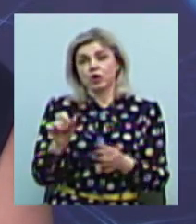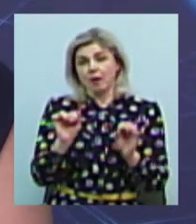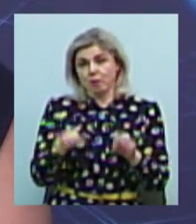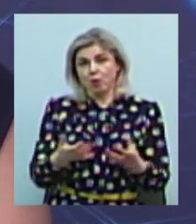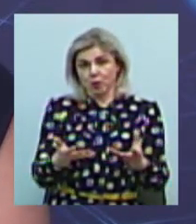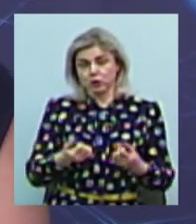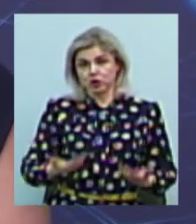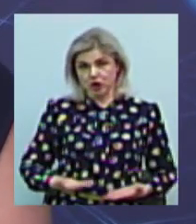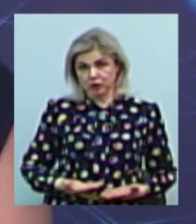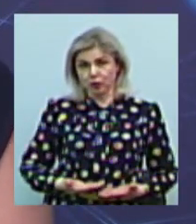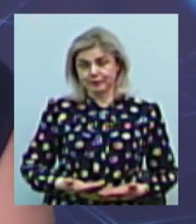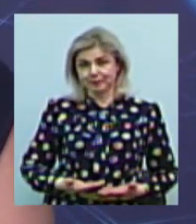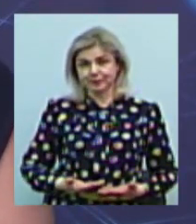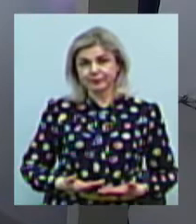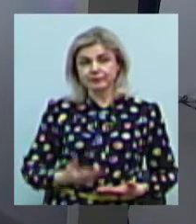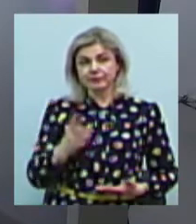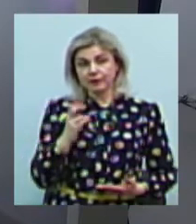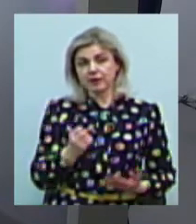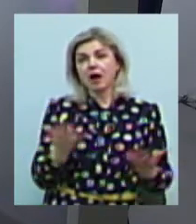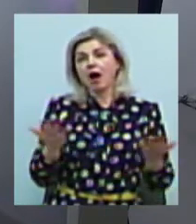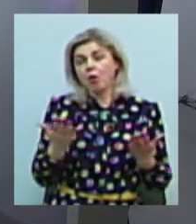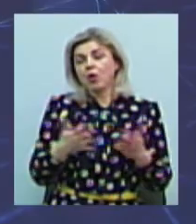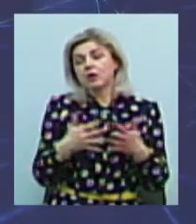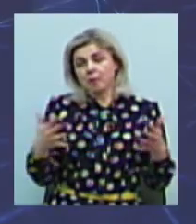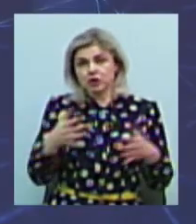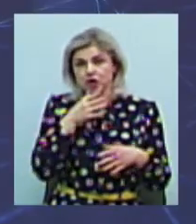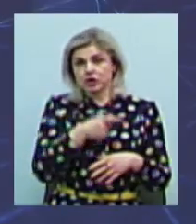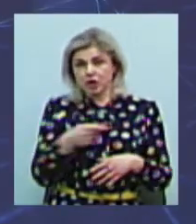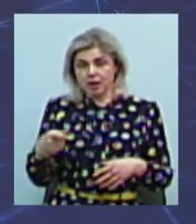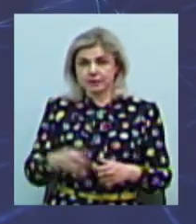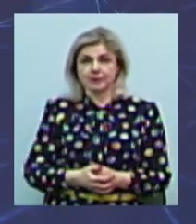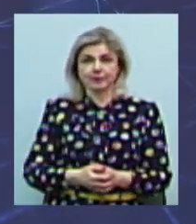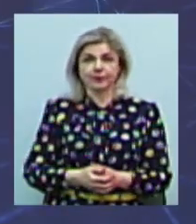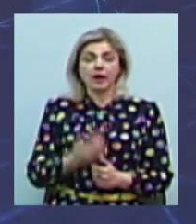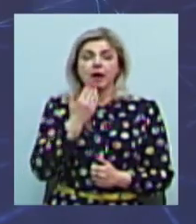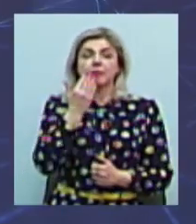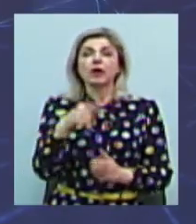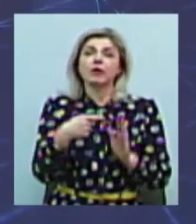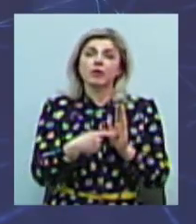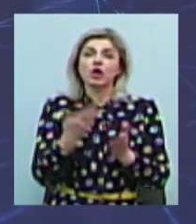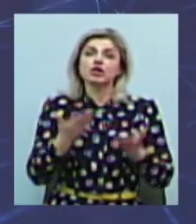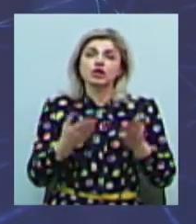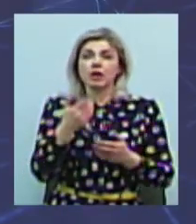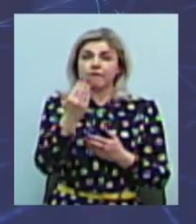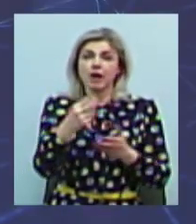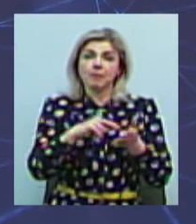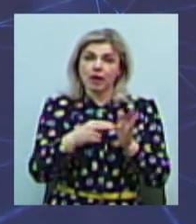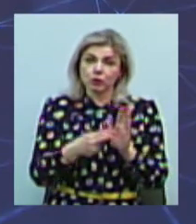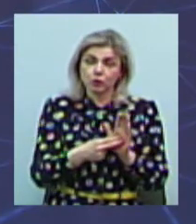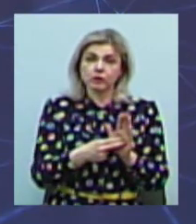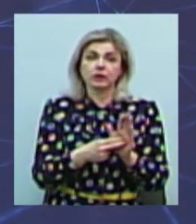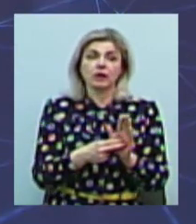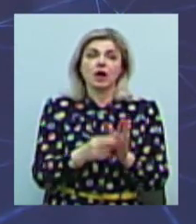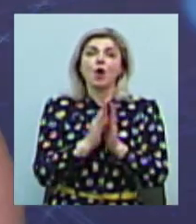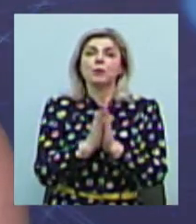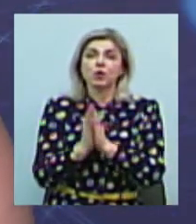житло, ну, на якийсь великий час. Світлана, будь ласка, чи плануєте ви запросити переселенців